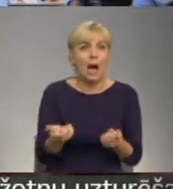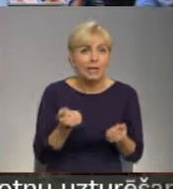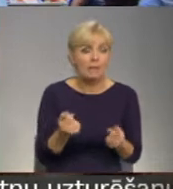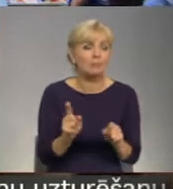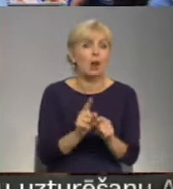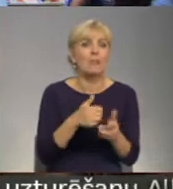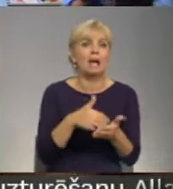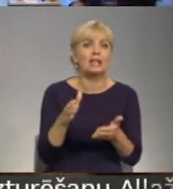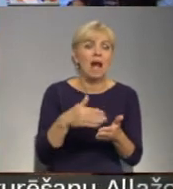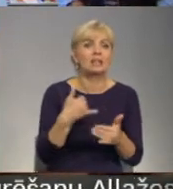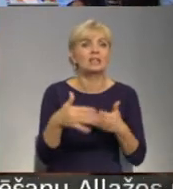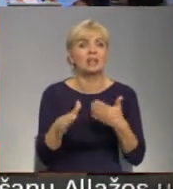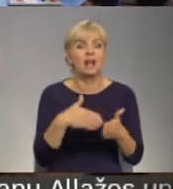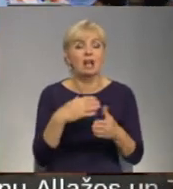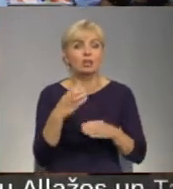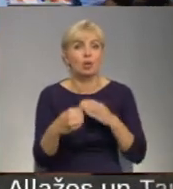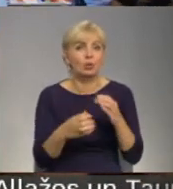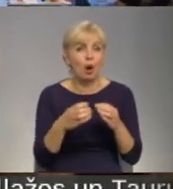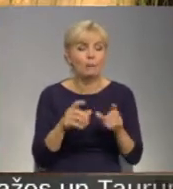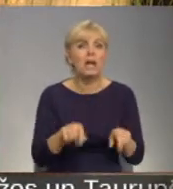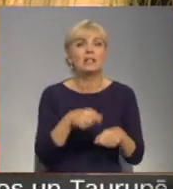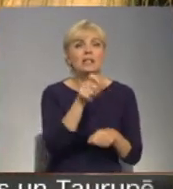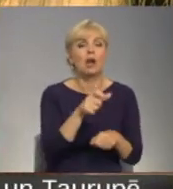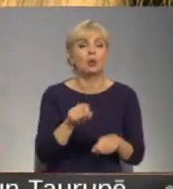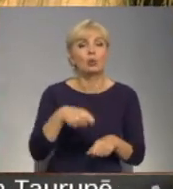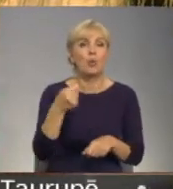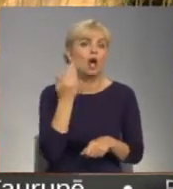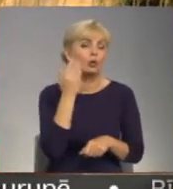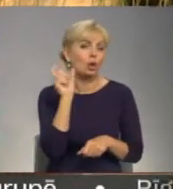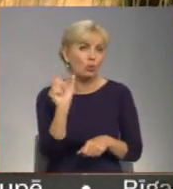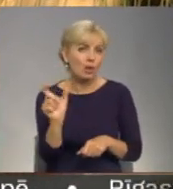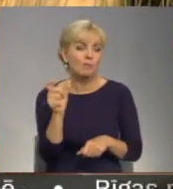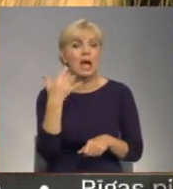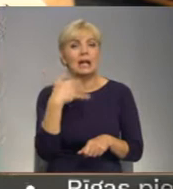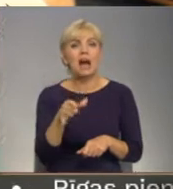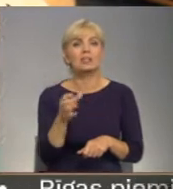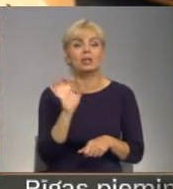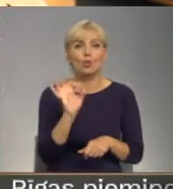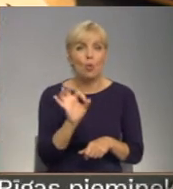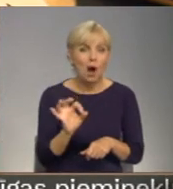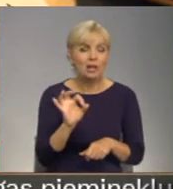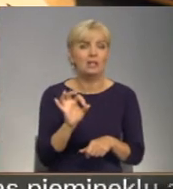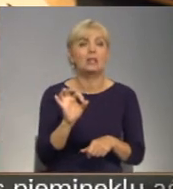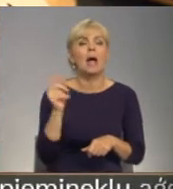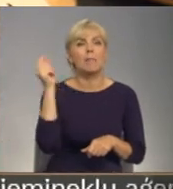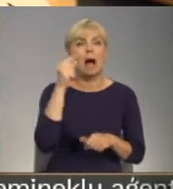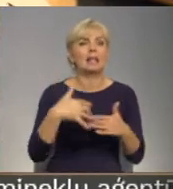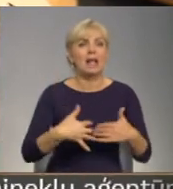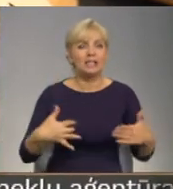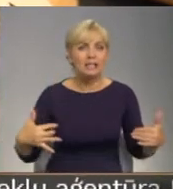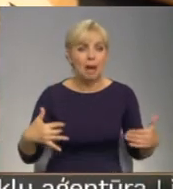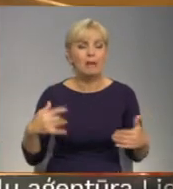Tikpat krāsaini kā tomāti ir arī selekcionāri dotie nosaukumi. Karstās ogles, melnās zebra,